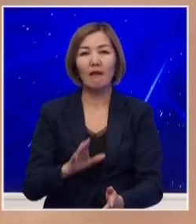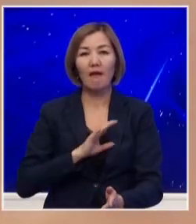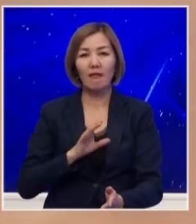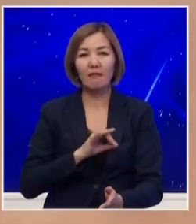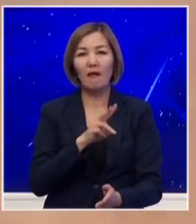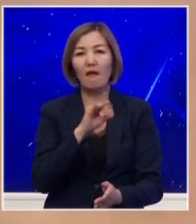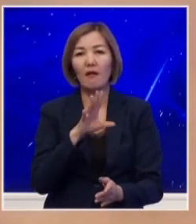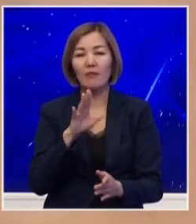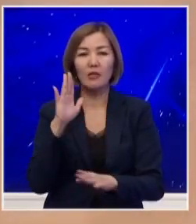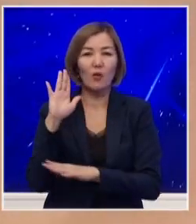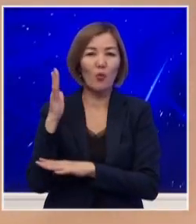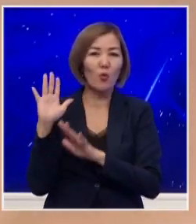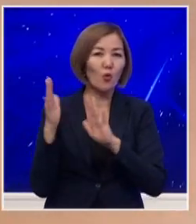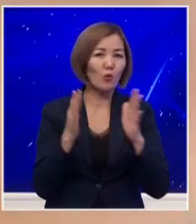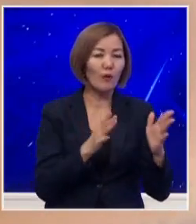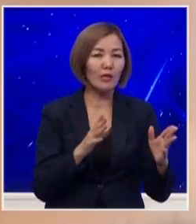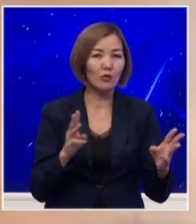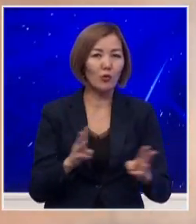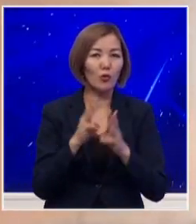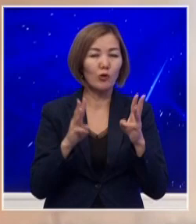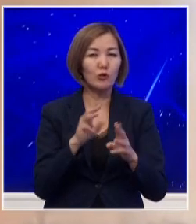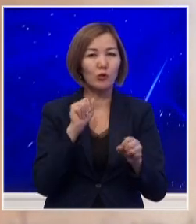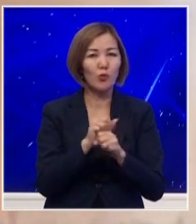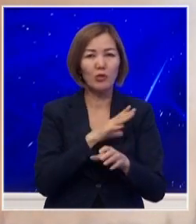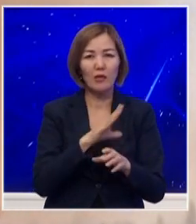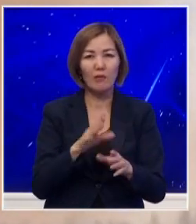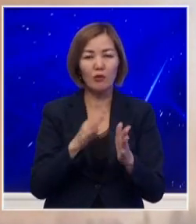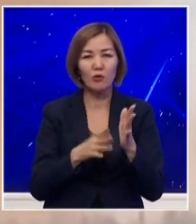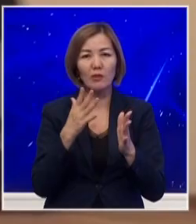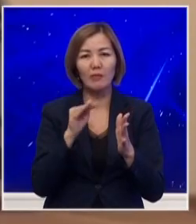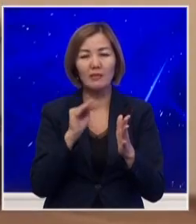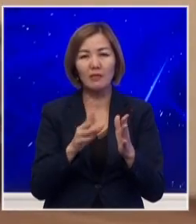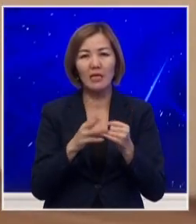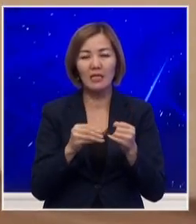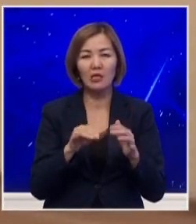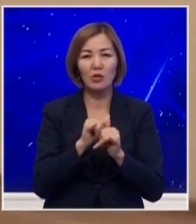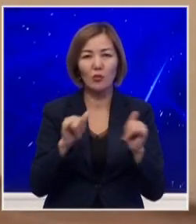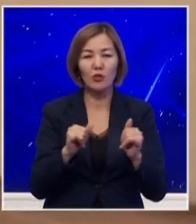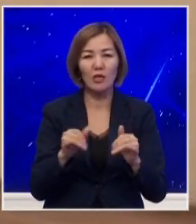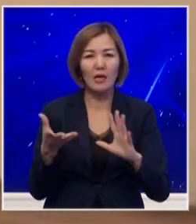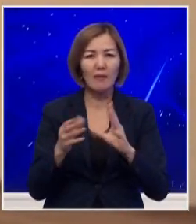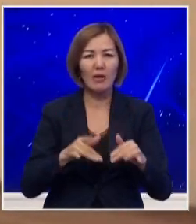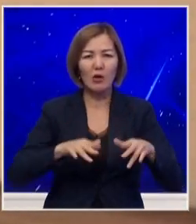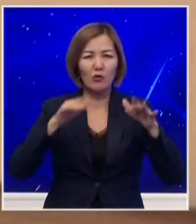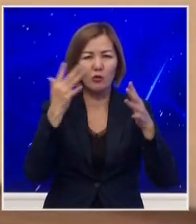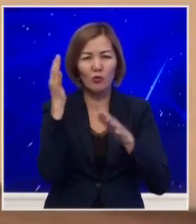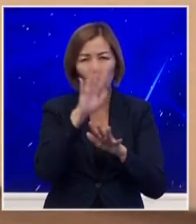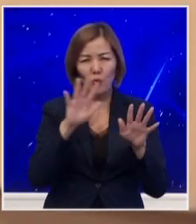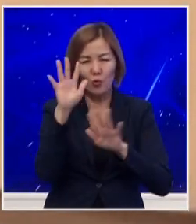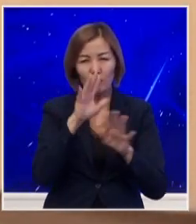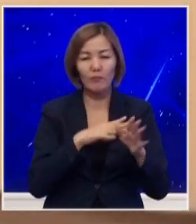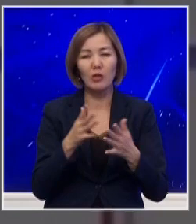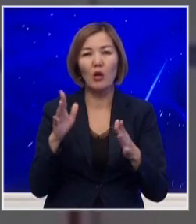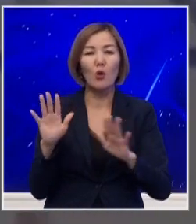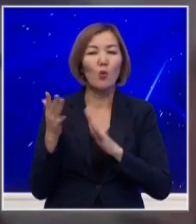Альберта провинциясында орман өртімен күресуде жалын 95 000 гектар орманды жойып жіберді. Аймақ толықтай түтінге оранған жаппай орман өртінің